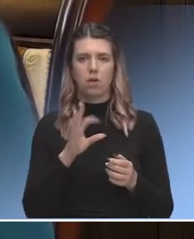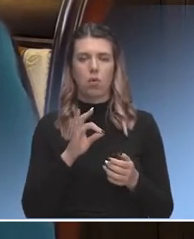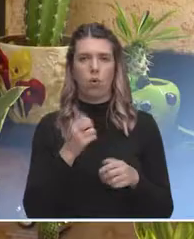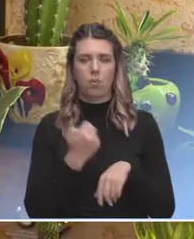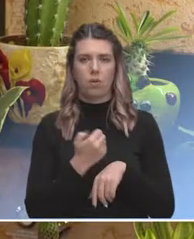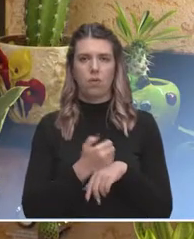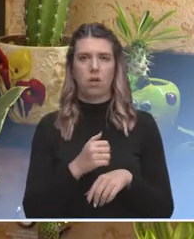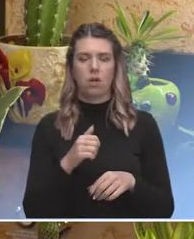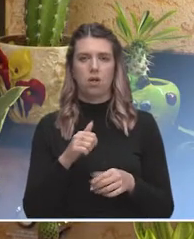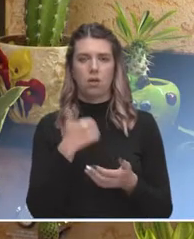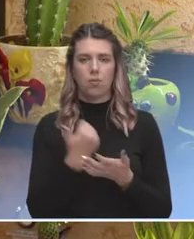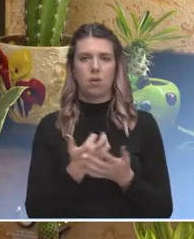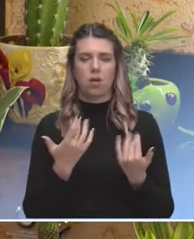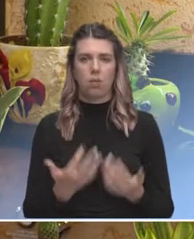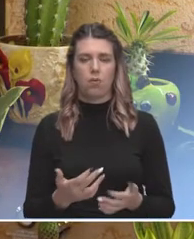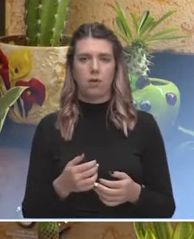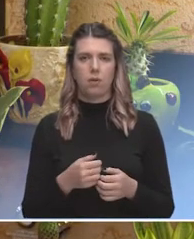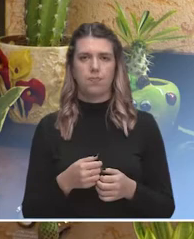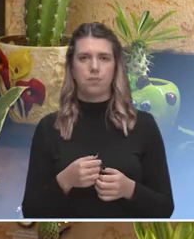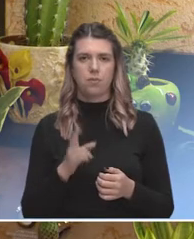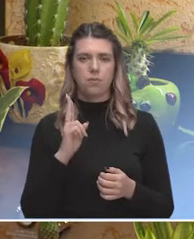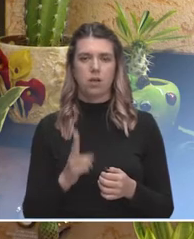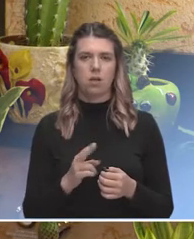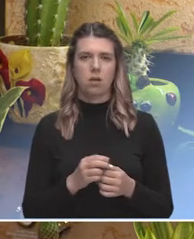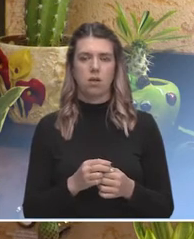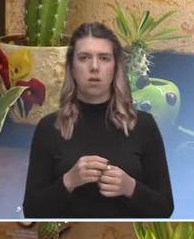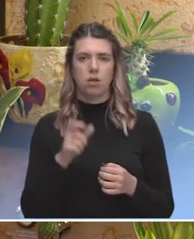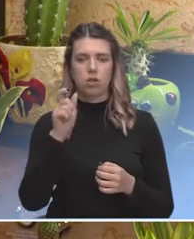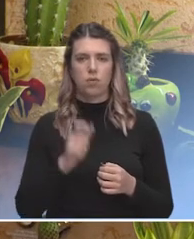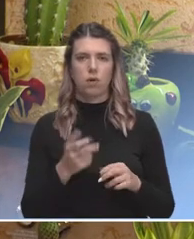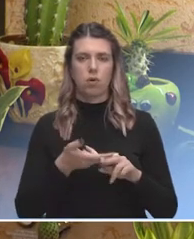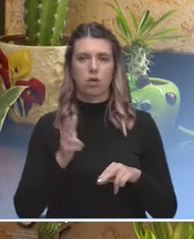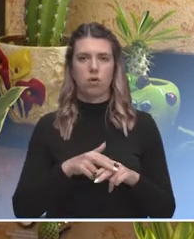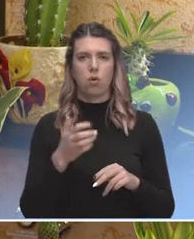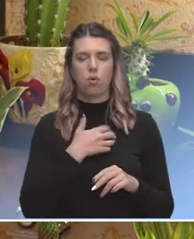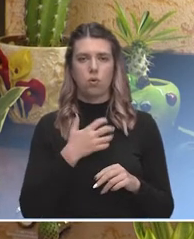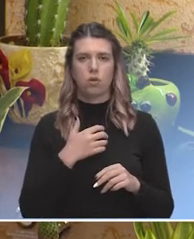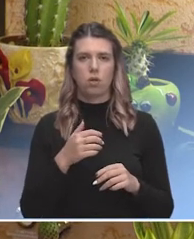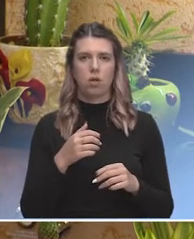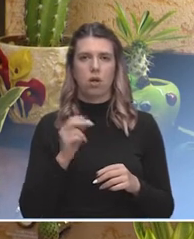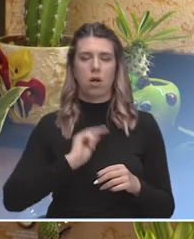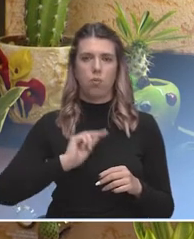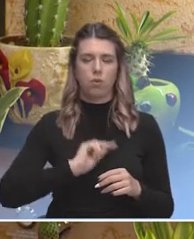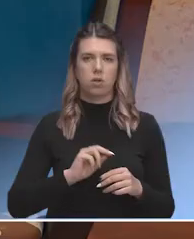прививке? Основным требованием к человеку, который хочет